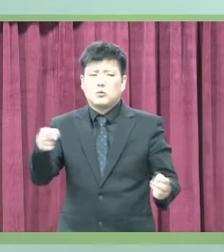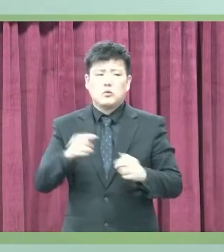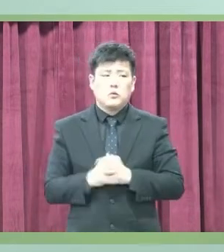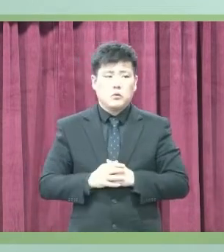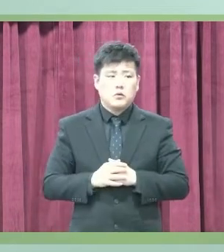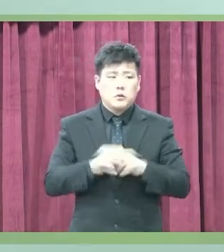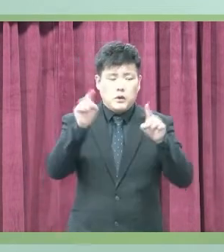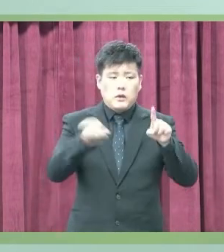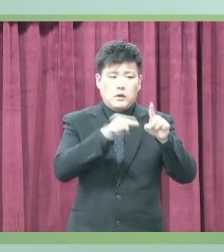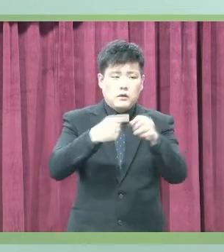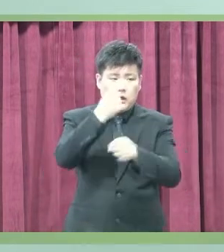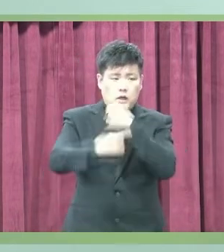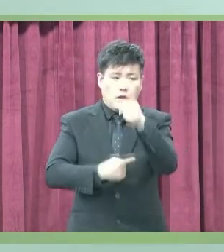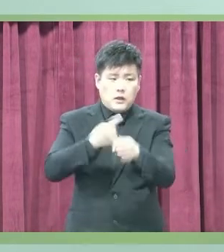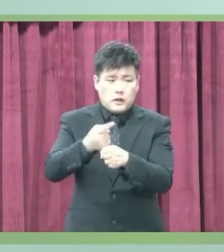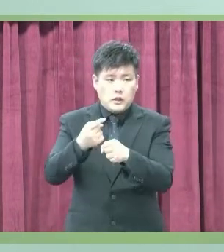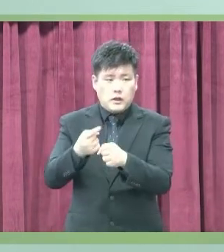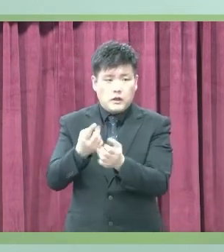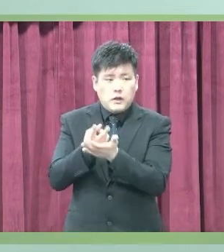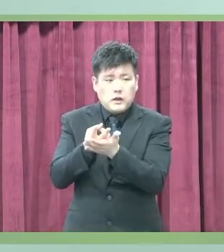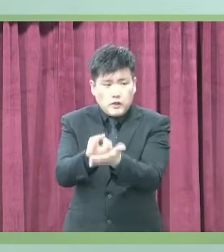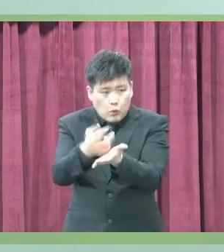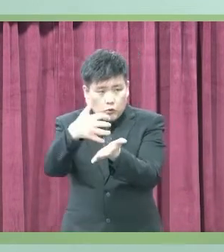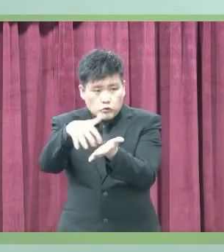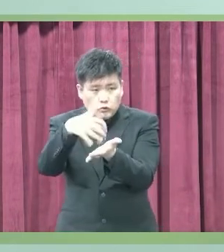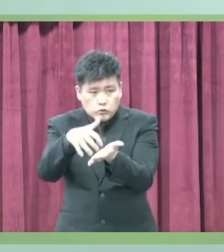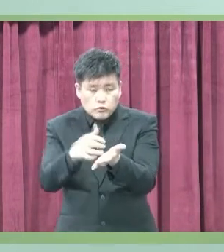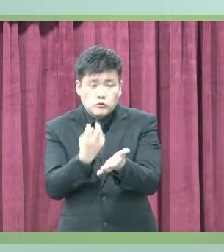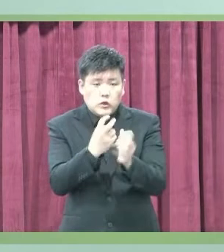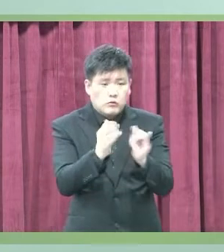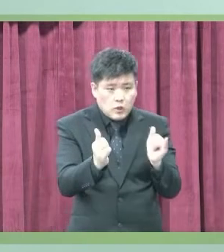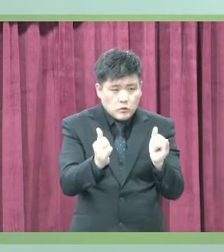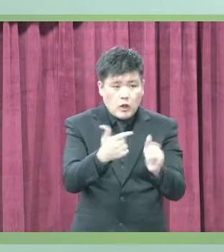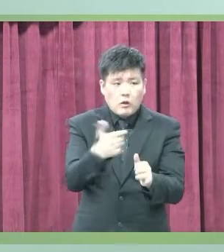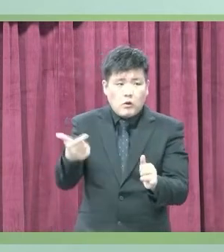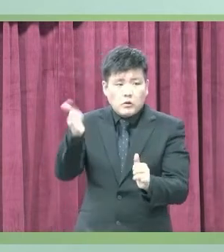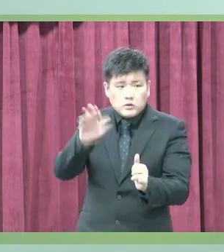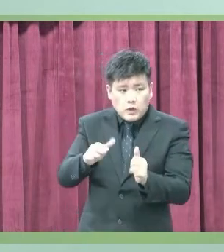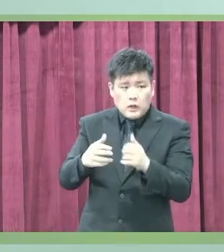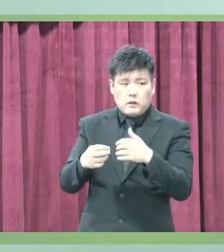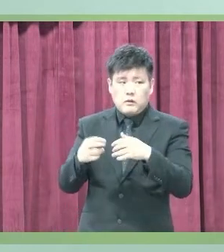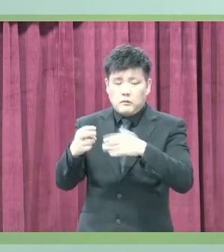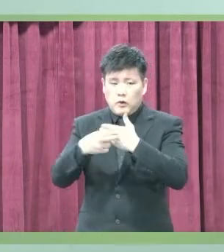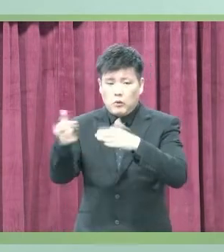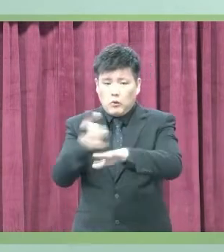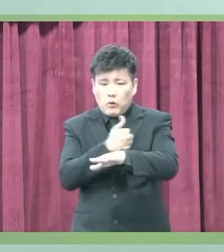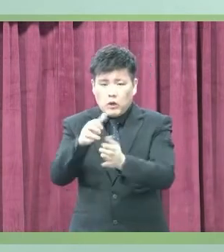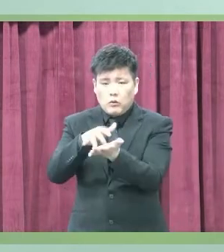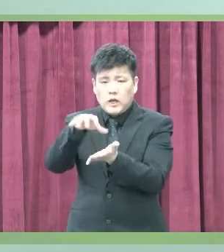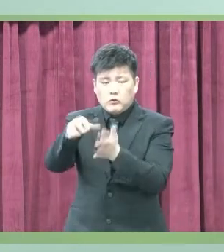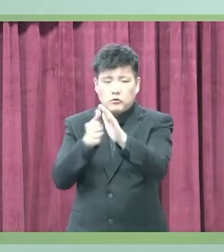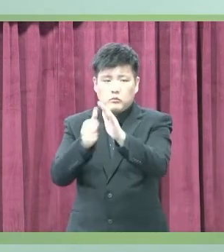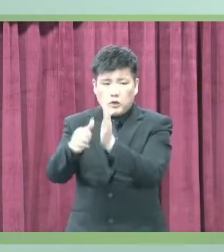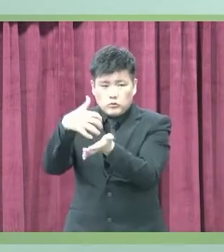1인당 연평균 인내원 일수, 입원 일수는 수검자보다 높았으나 외래 일수, 약국 방문 일수는 낮았습니다. 특히 입원